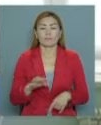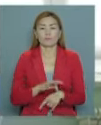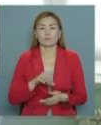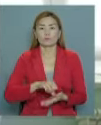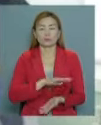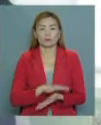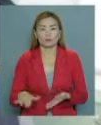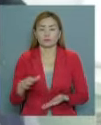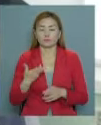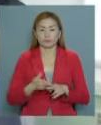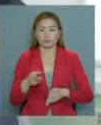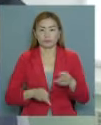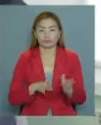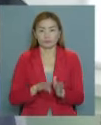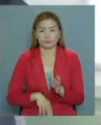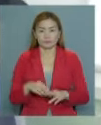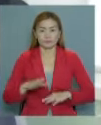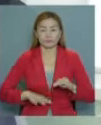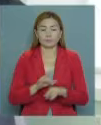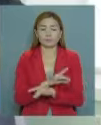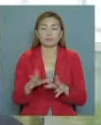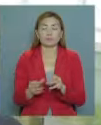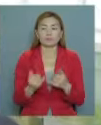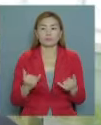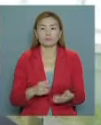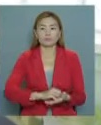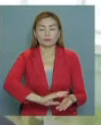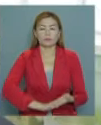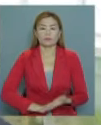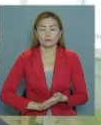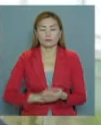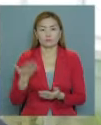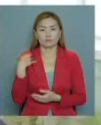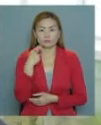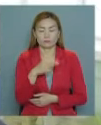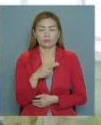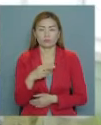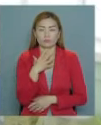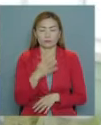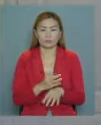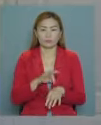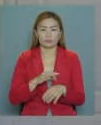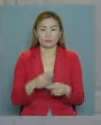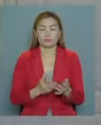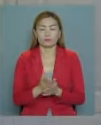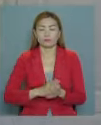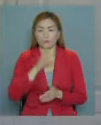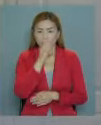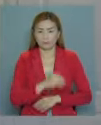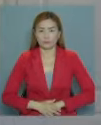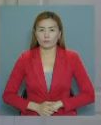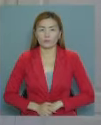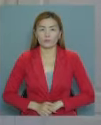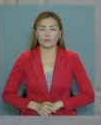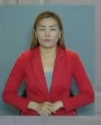участия хирургических процессов. Специалисты утверждают, что устройство эффективно для оперативного выявления хронических заболеваний. В течение